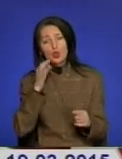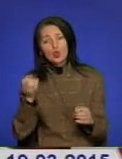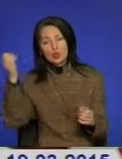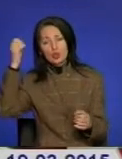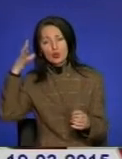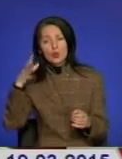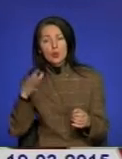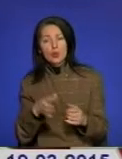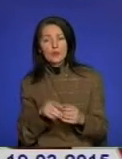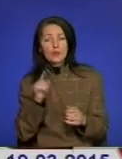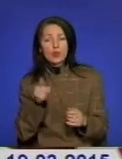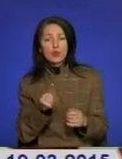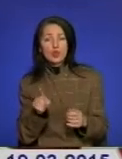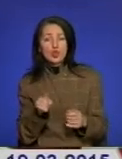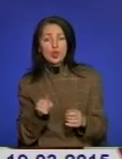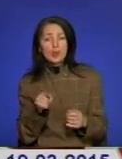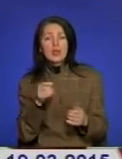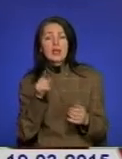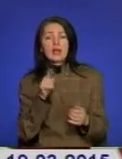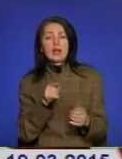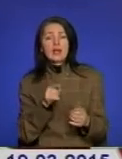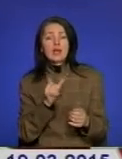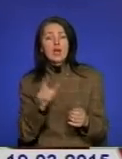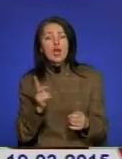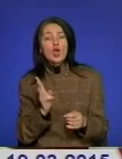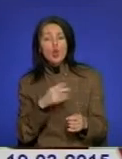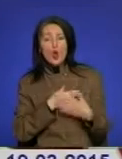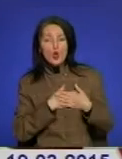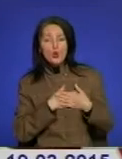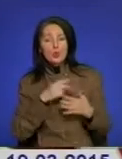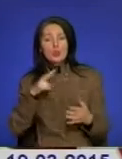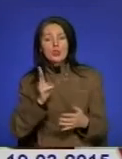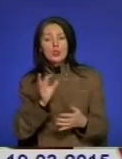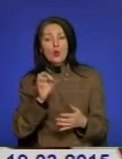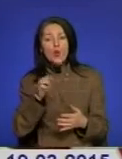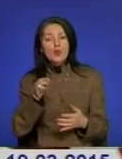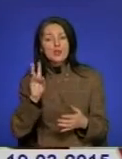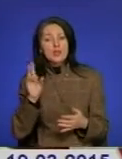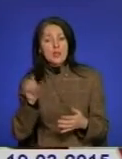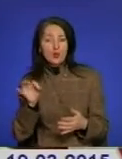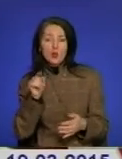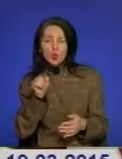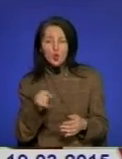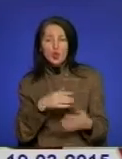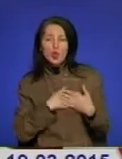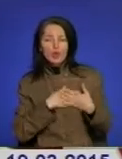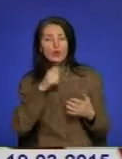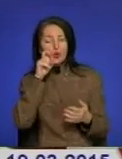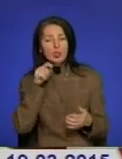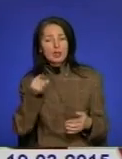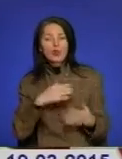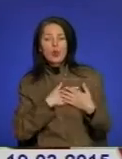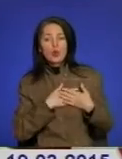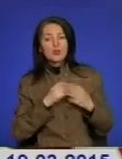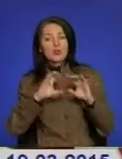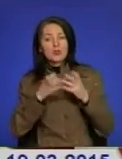сонячно. Тому що той, хто любить Ліну Костенко, той любить Україну, той любить світ, той